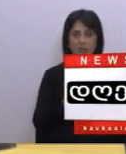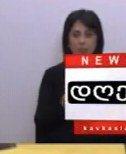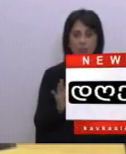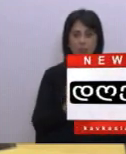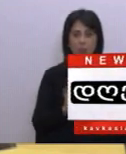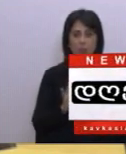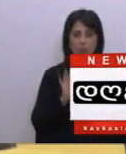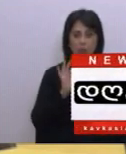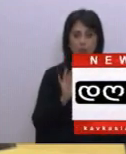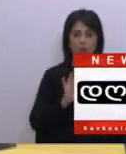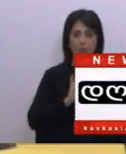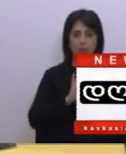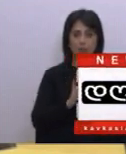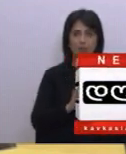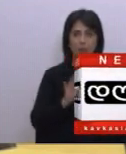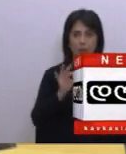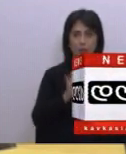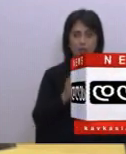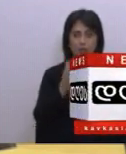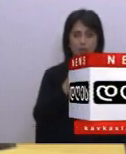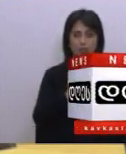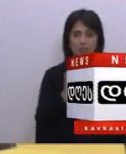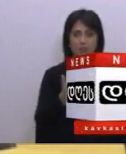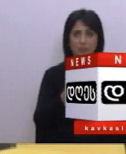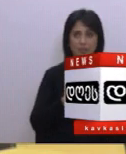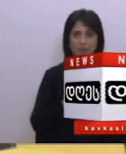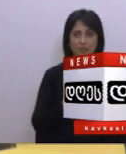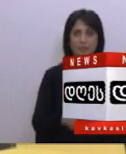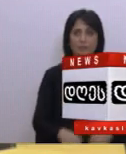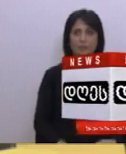პროცესის სწორად წარმართვისთვის და სწორი შედეგის მიღებისთვის,